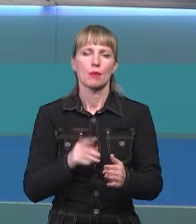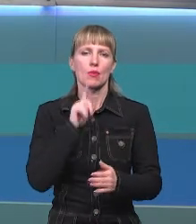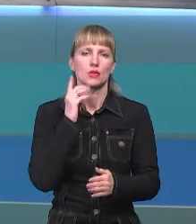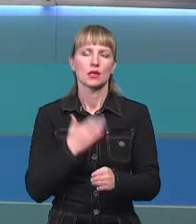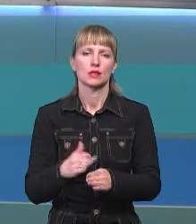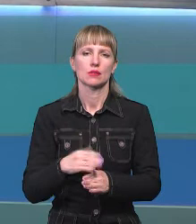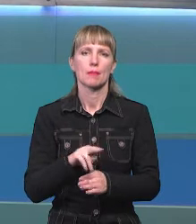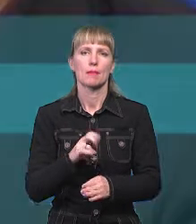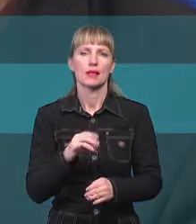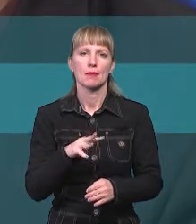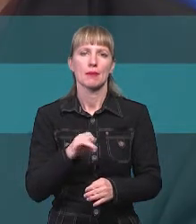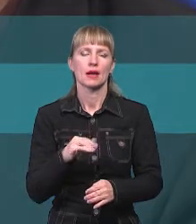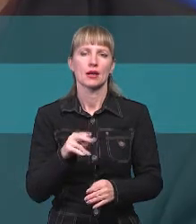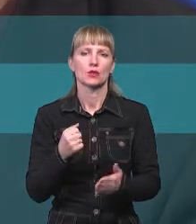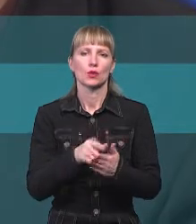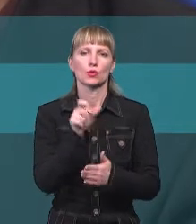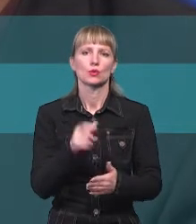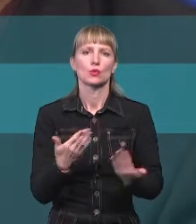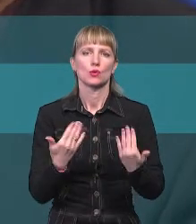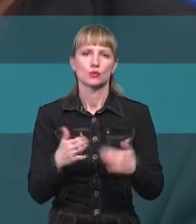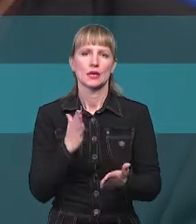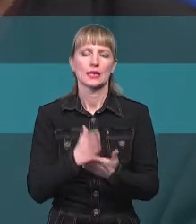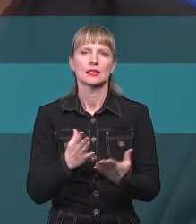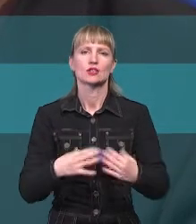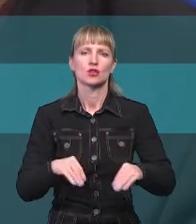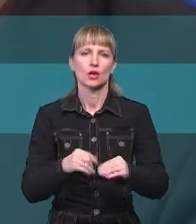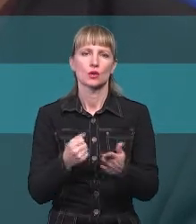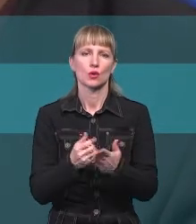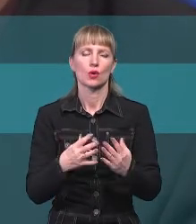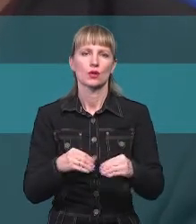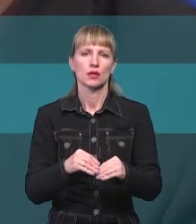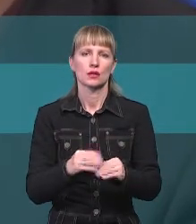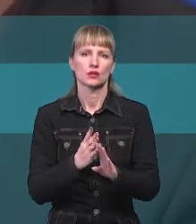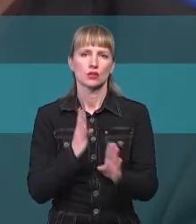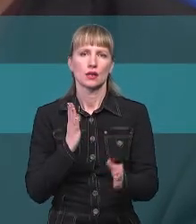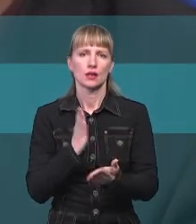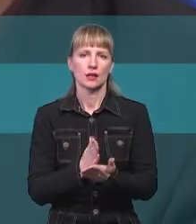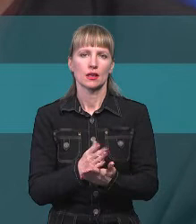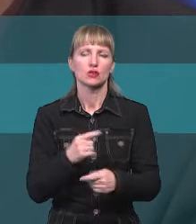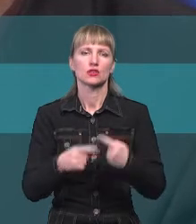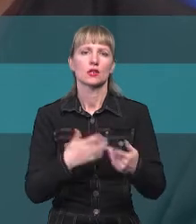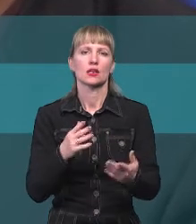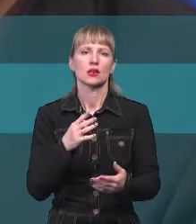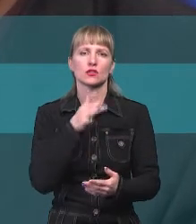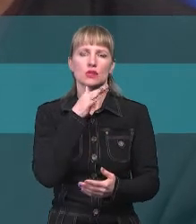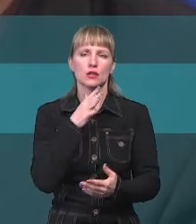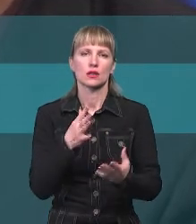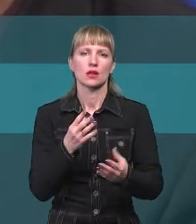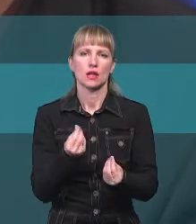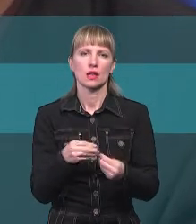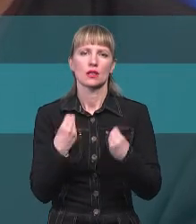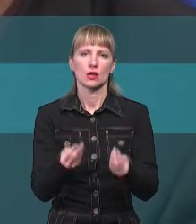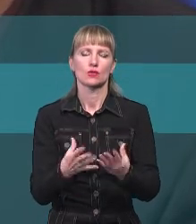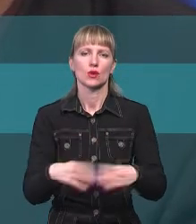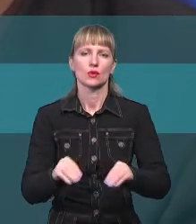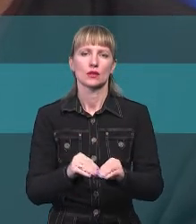кредитування. Пані Марія, от, наприклад, до людини вже дійшла черга, до родини, так? І через який час кошти надаються родині?